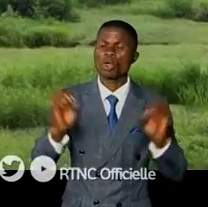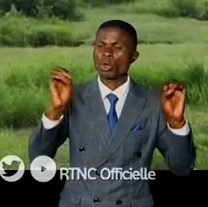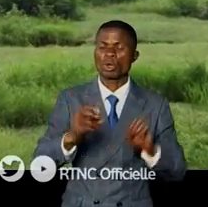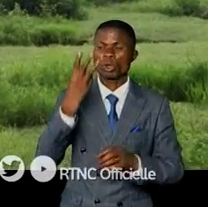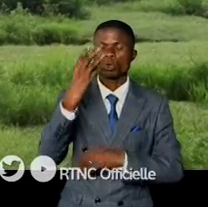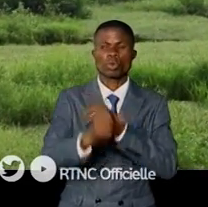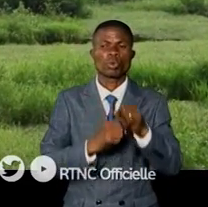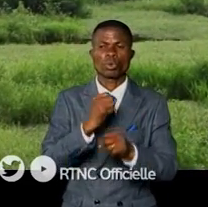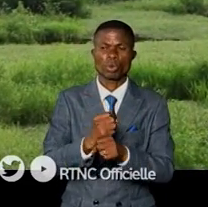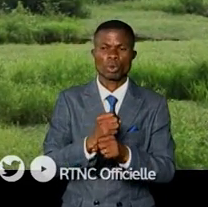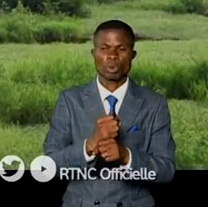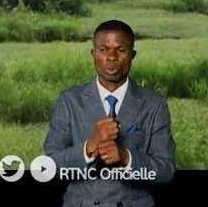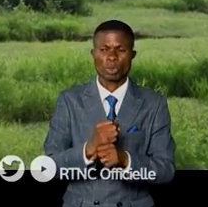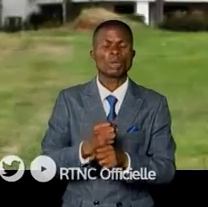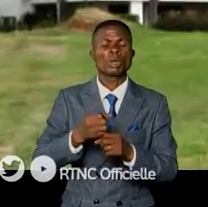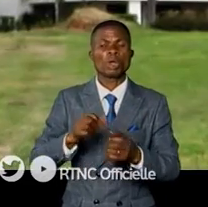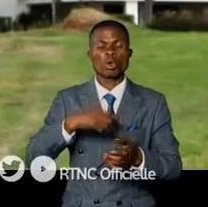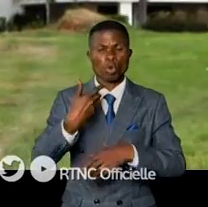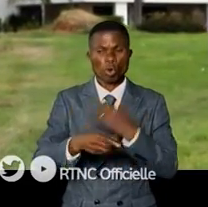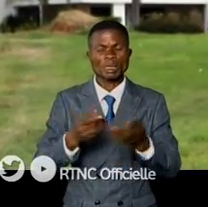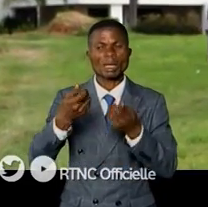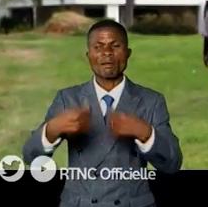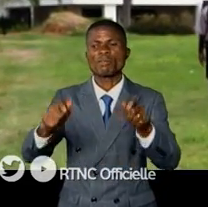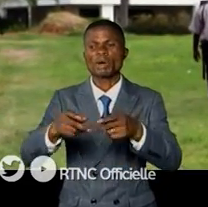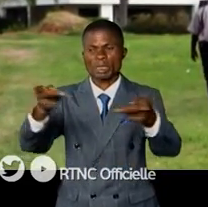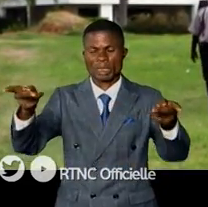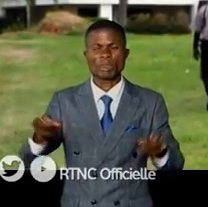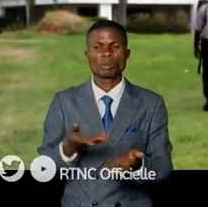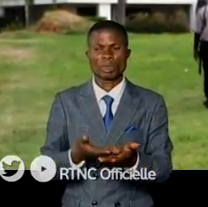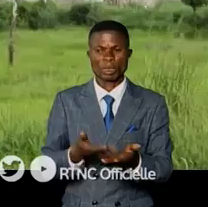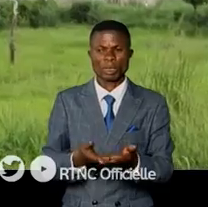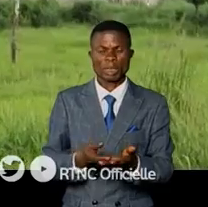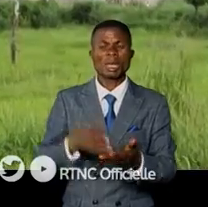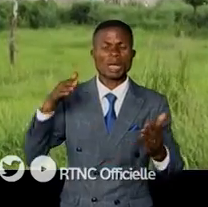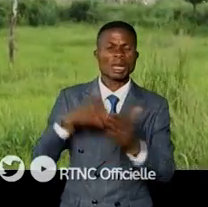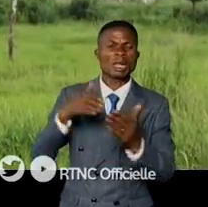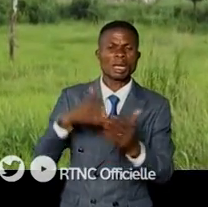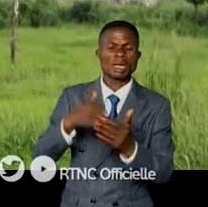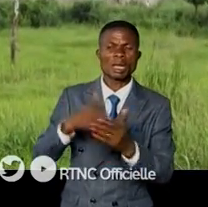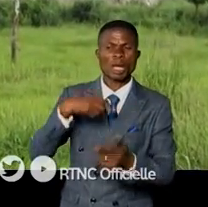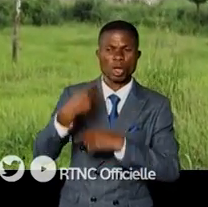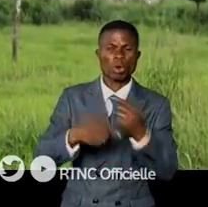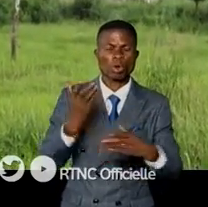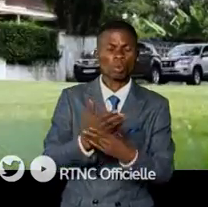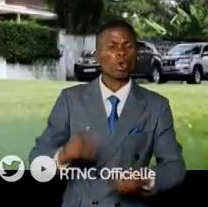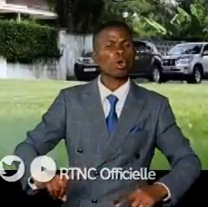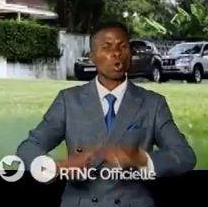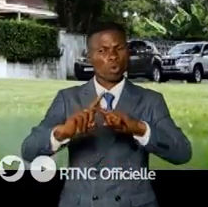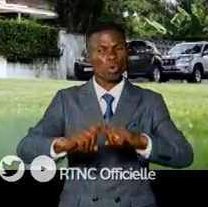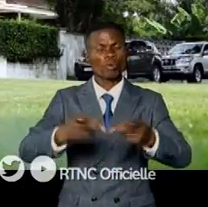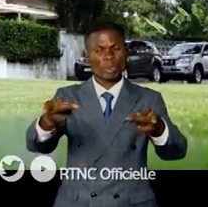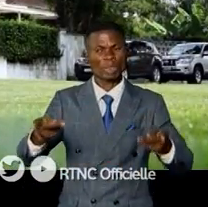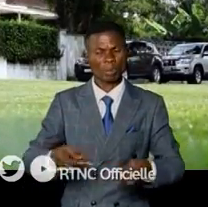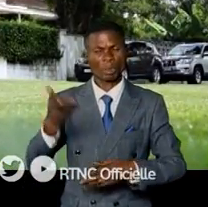3 ans à une urbanisation acharnée de ces espaces. Une urbanisation acharnée qui suscite de nombreux conflits fonciers sur